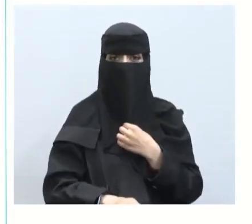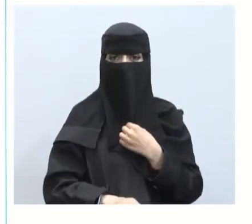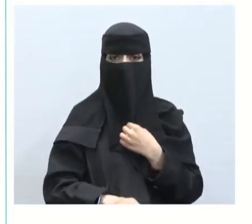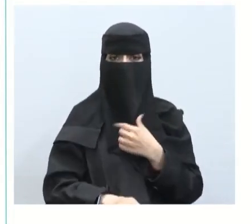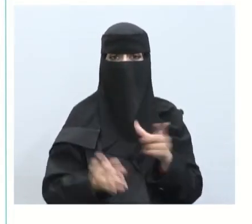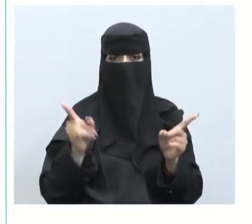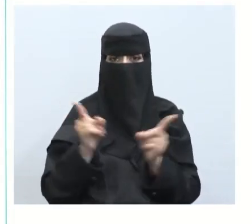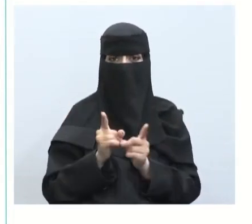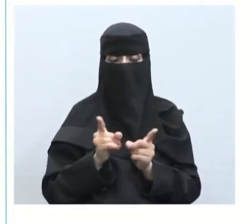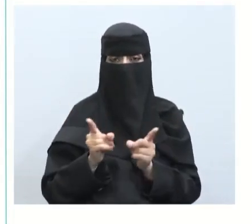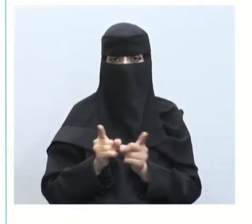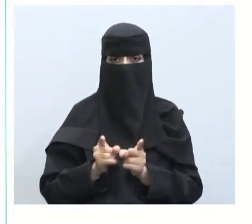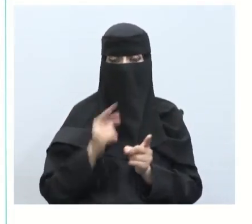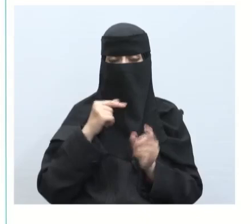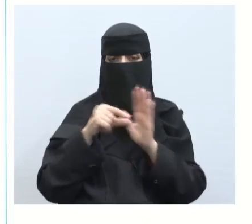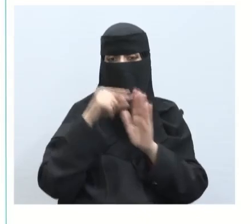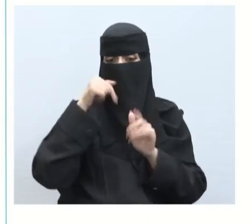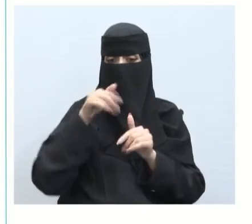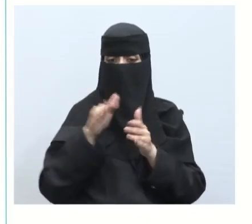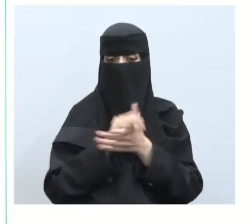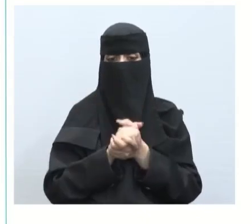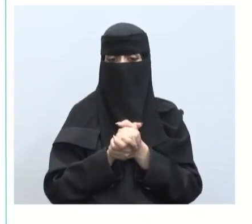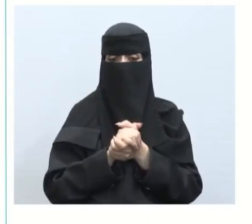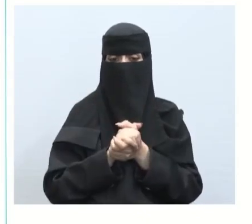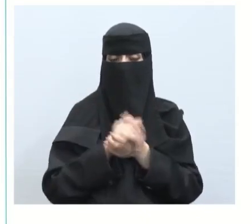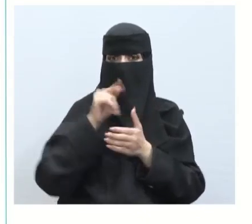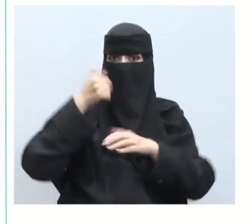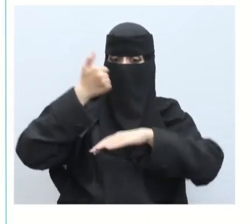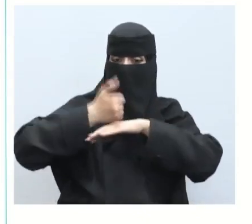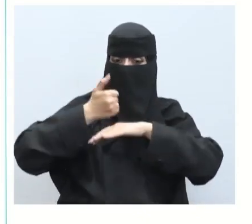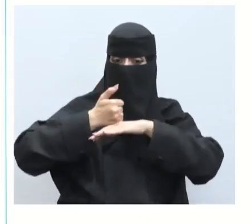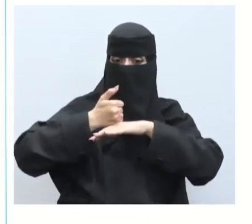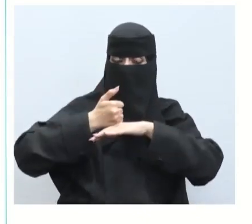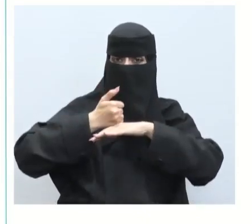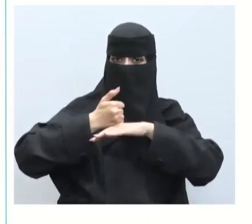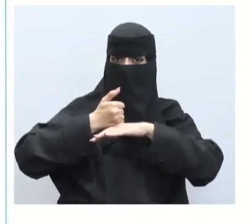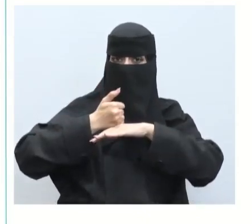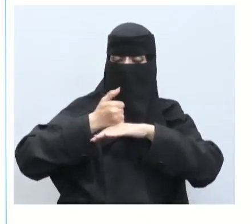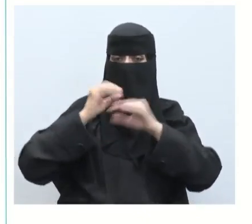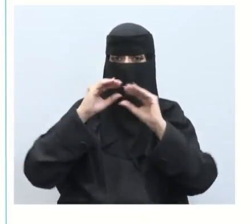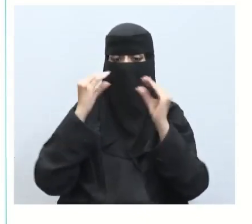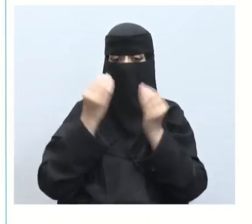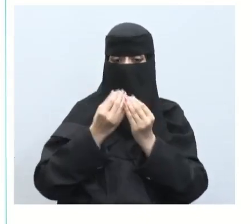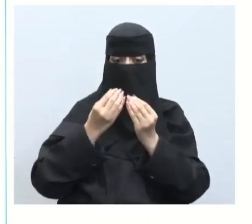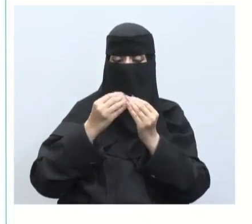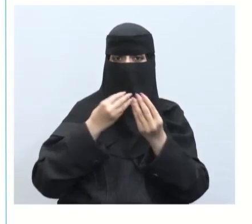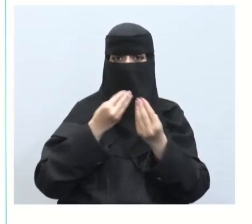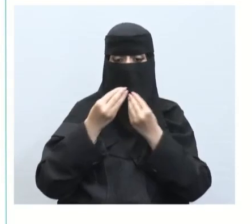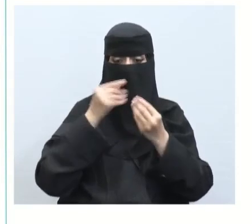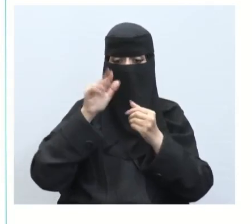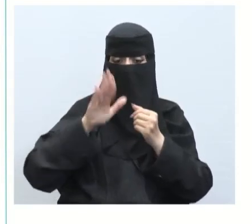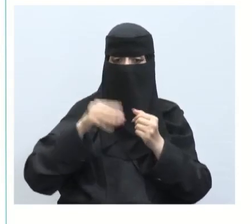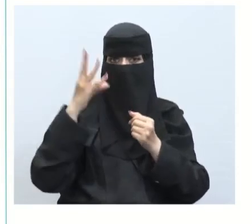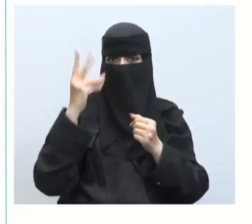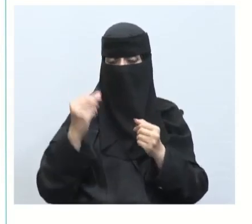اليوميه اذا ملاخص حديثنا اليوم تحدثنا عن مبادئ الاداره فعاله ذكرنا تسع مبادئ ذكرنا اذا ارادت الاداره